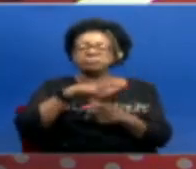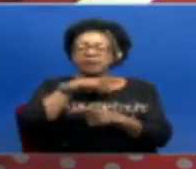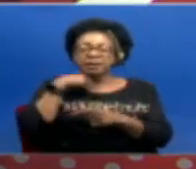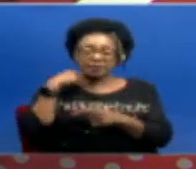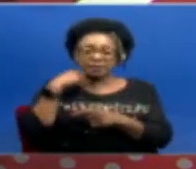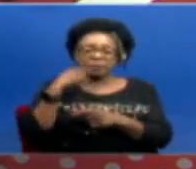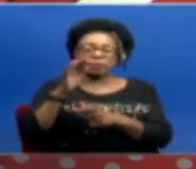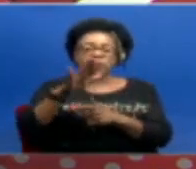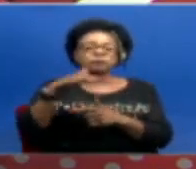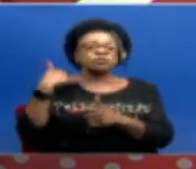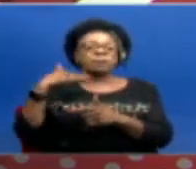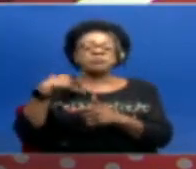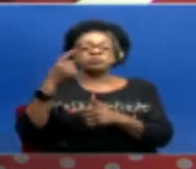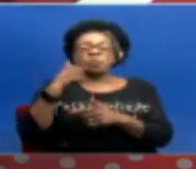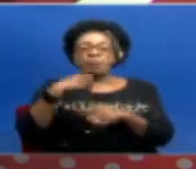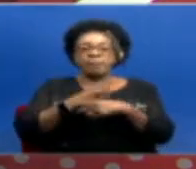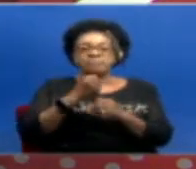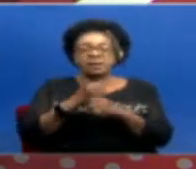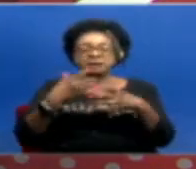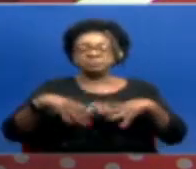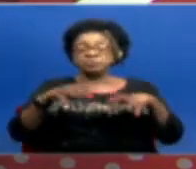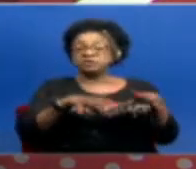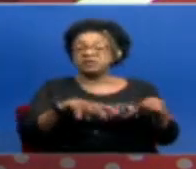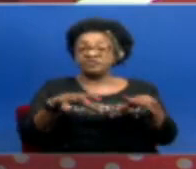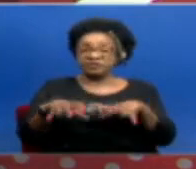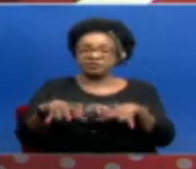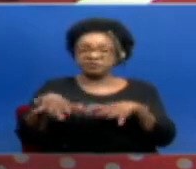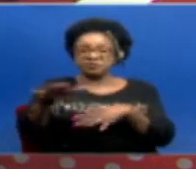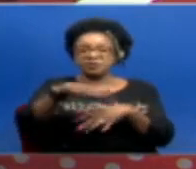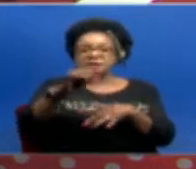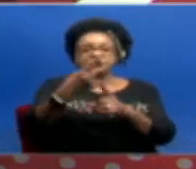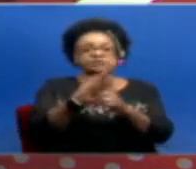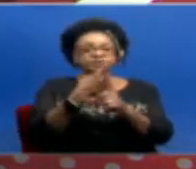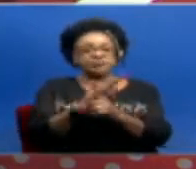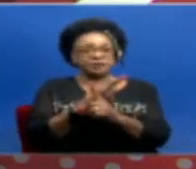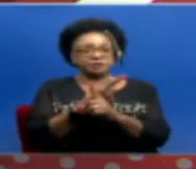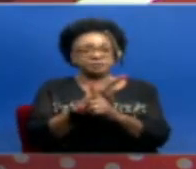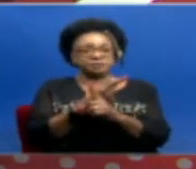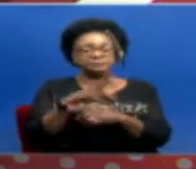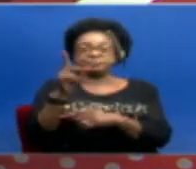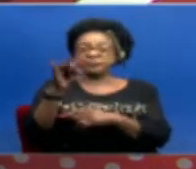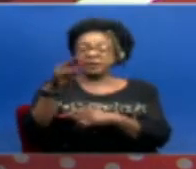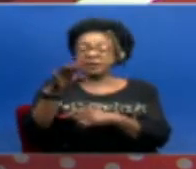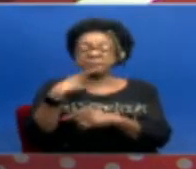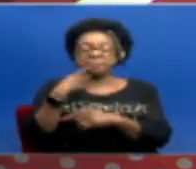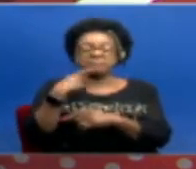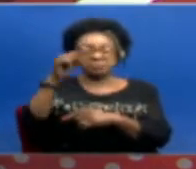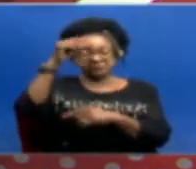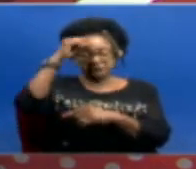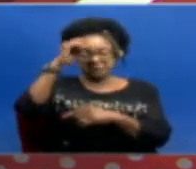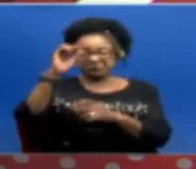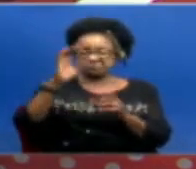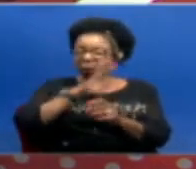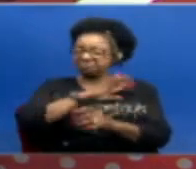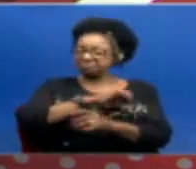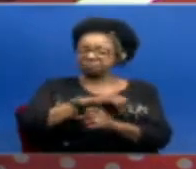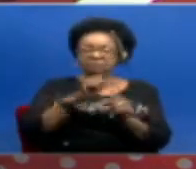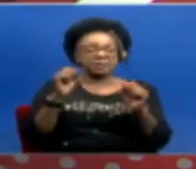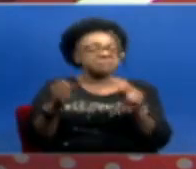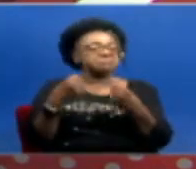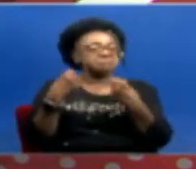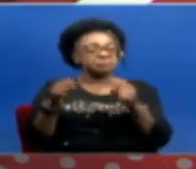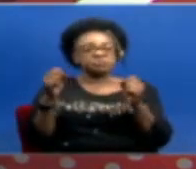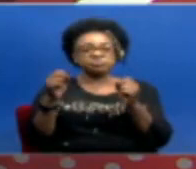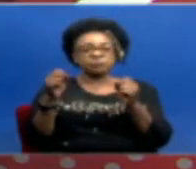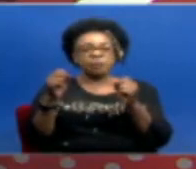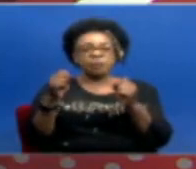magaidi wanaohangaisha wakazi katika maeneo mbalimbali humu nchini. Kindiki anasema kuwa serikali haitavumilia tena visa vya maafisa wa